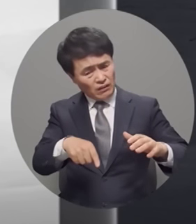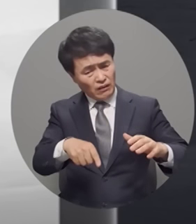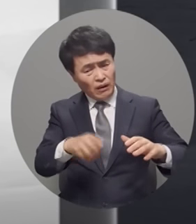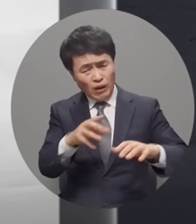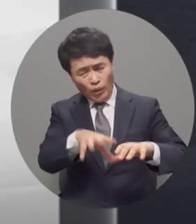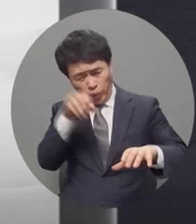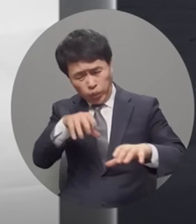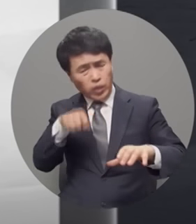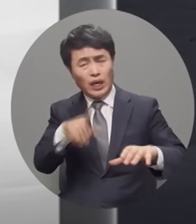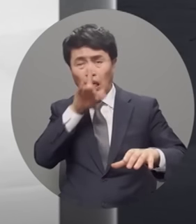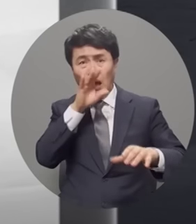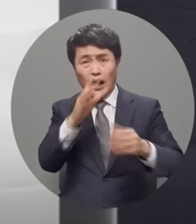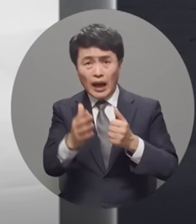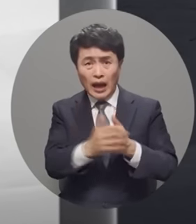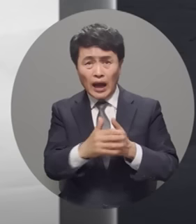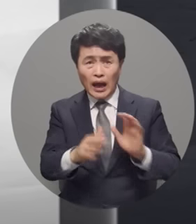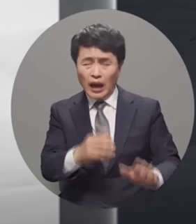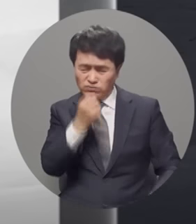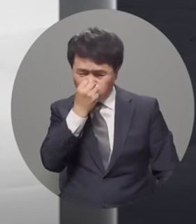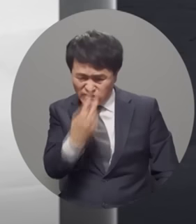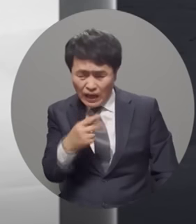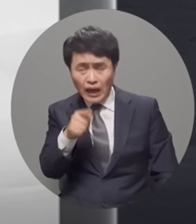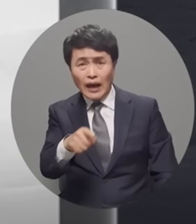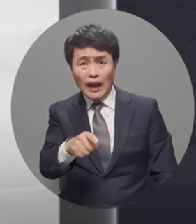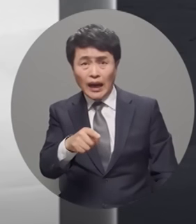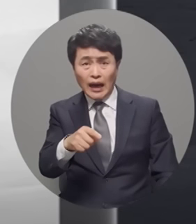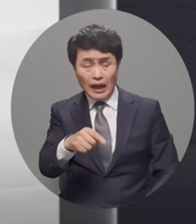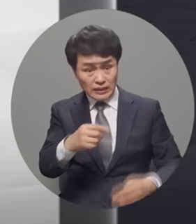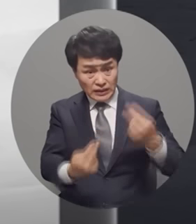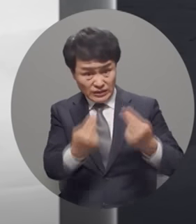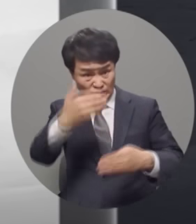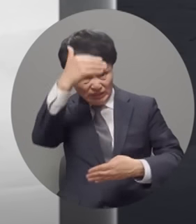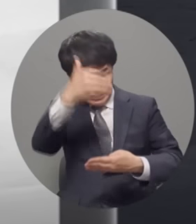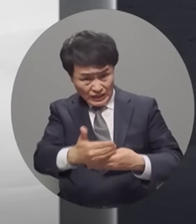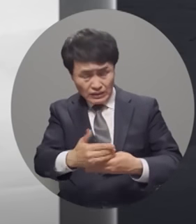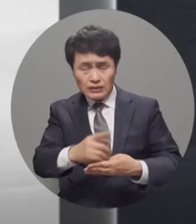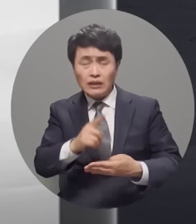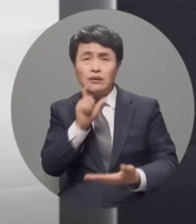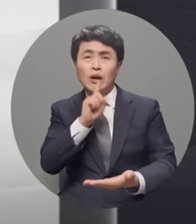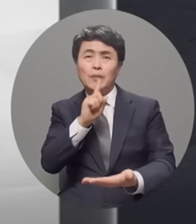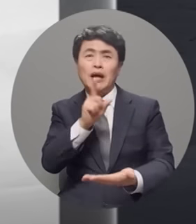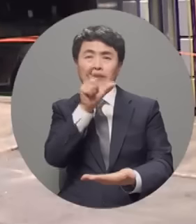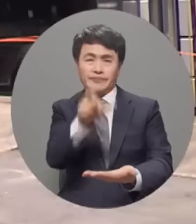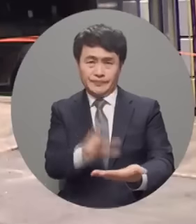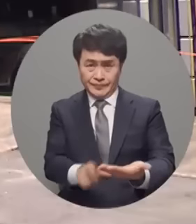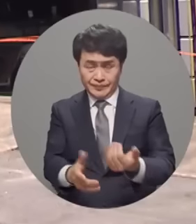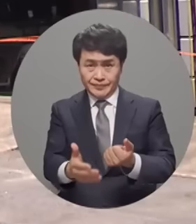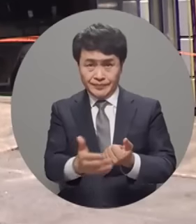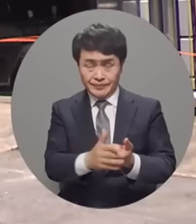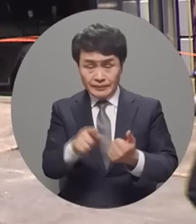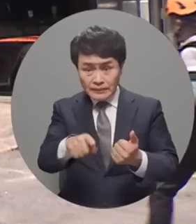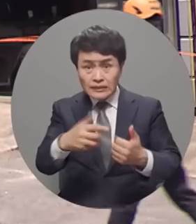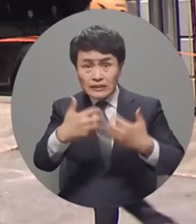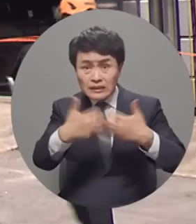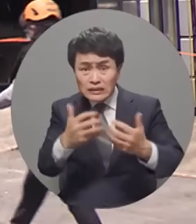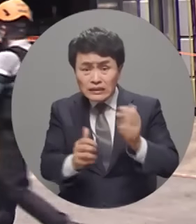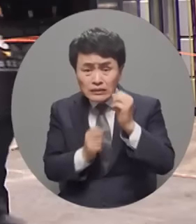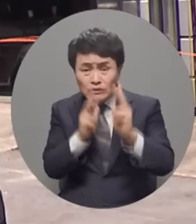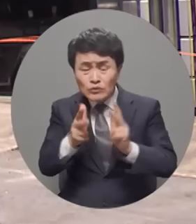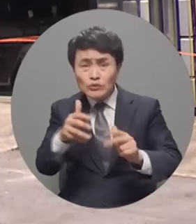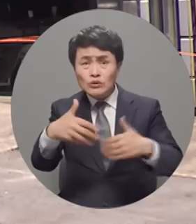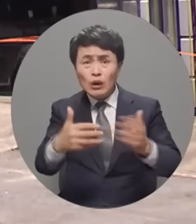상실됐다. 악취 민원이 발생하니 셔터를 내리라고 한다는 증언이 담겼습니다. 해당 시설은 폐기물 처리 전문